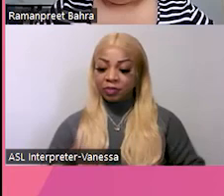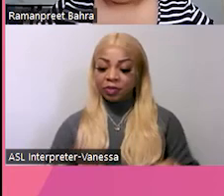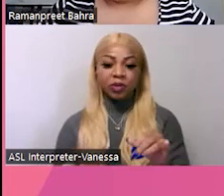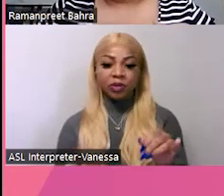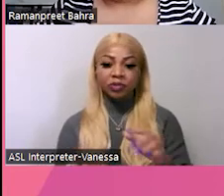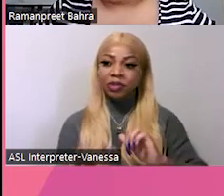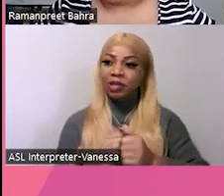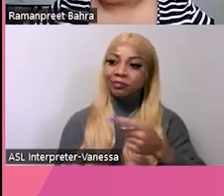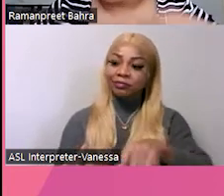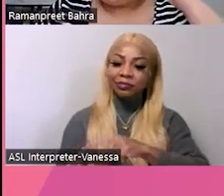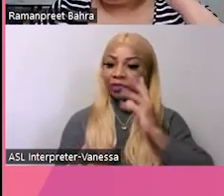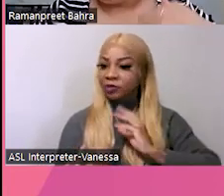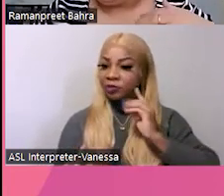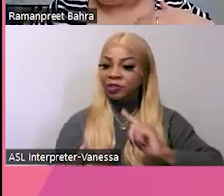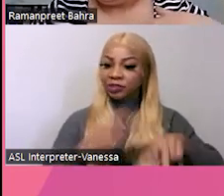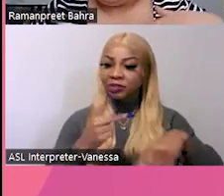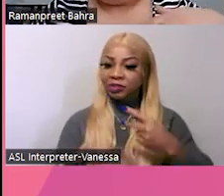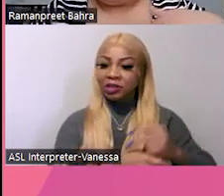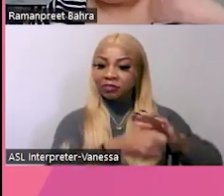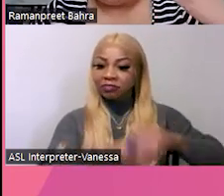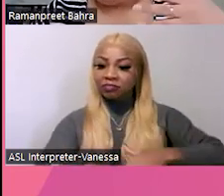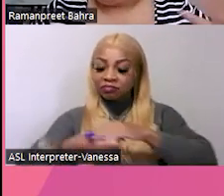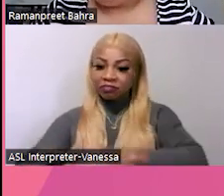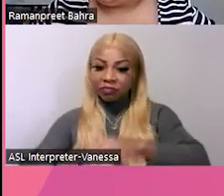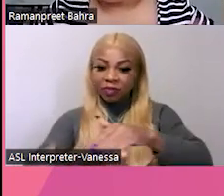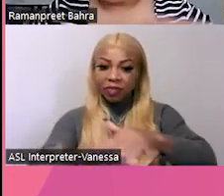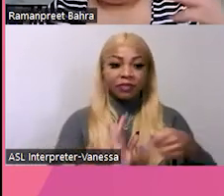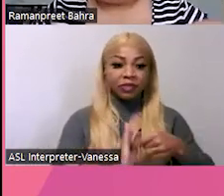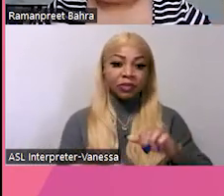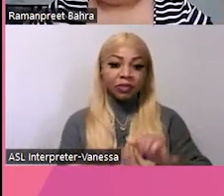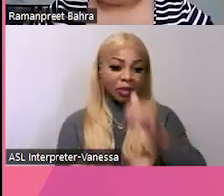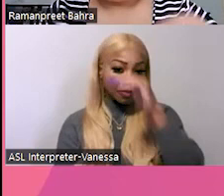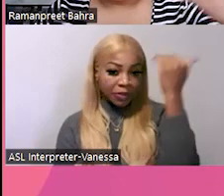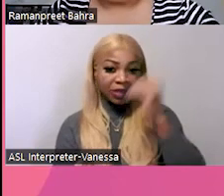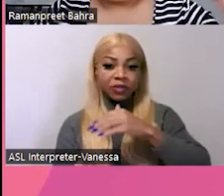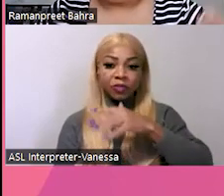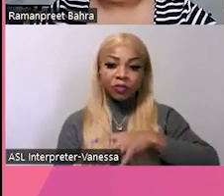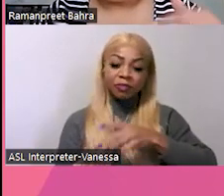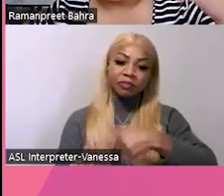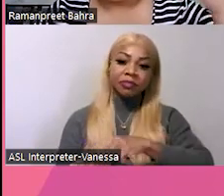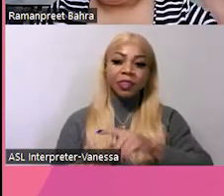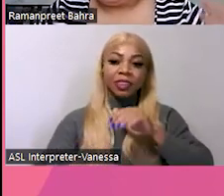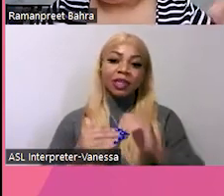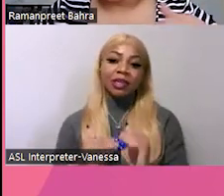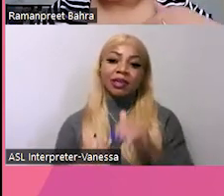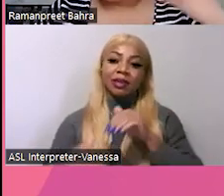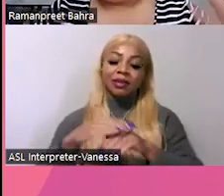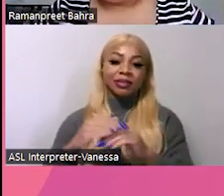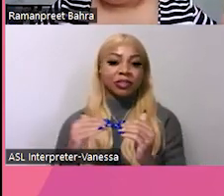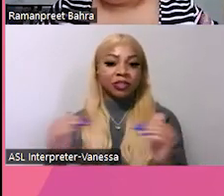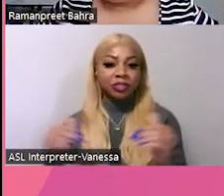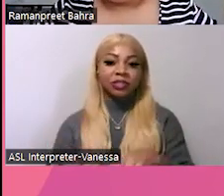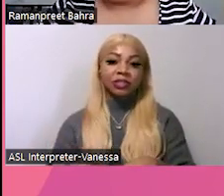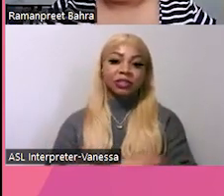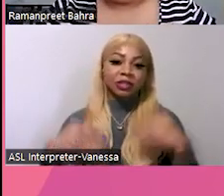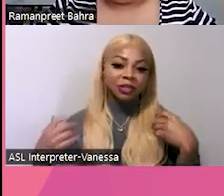les corps corpulents et la façon dont les gens sont confrontés à l'oppression et la façon aussi dont les personnes noires ont